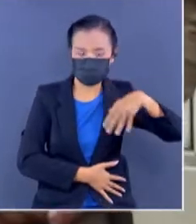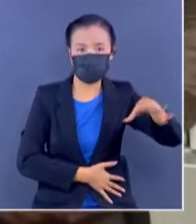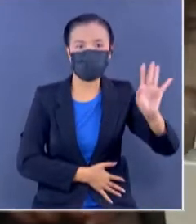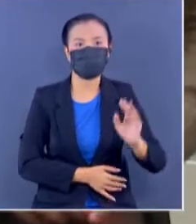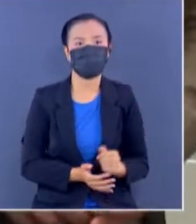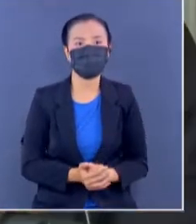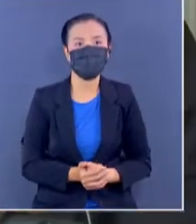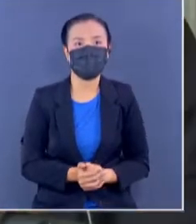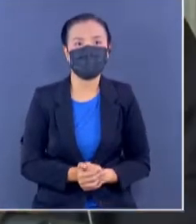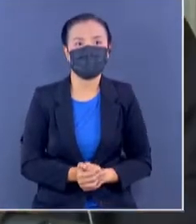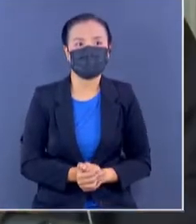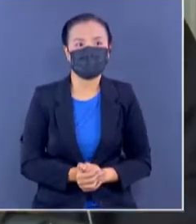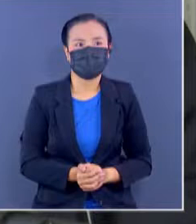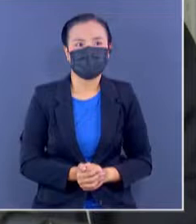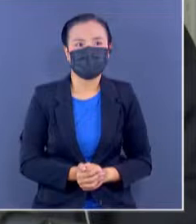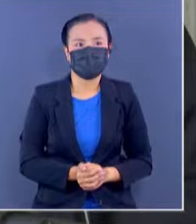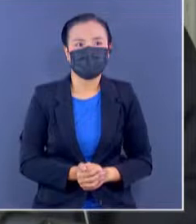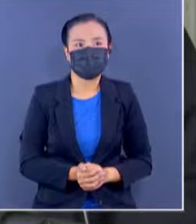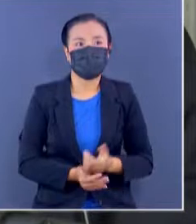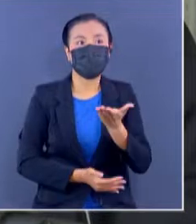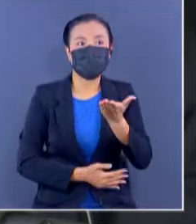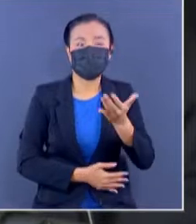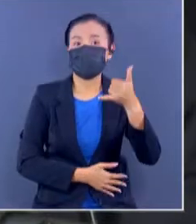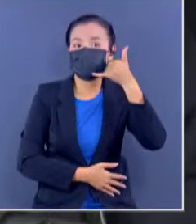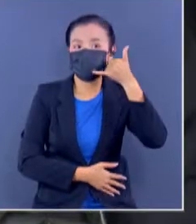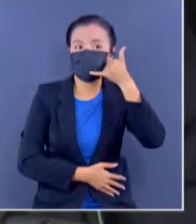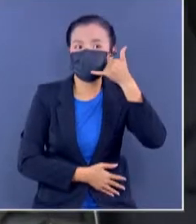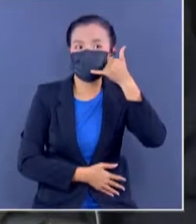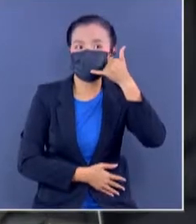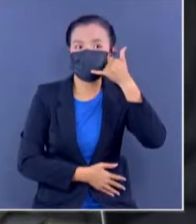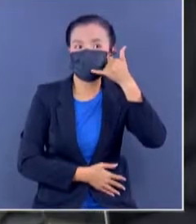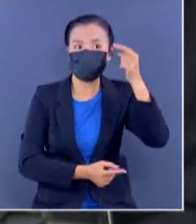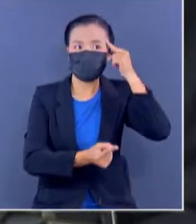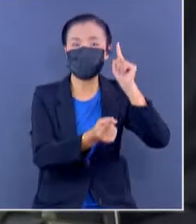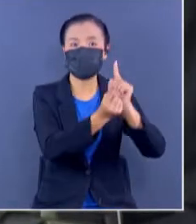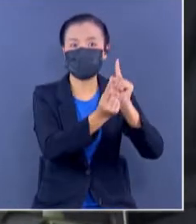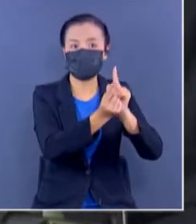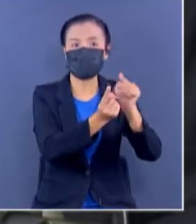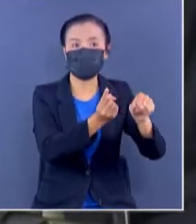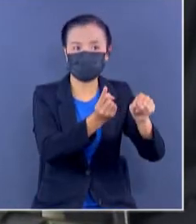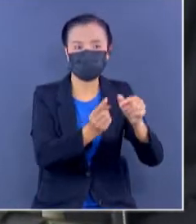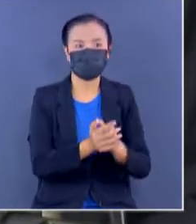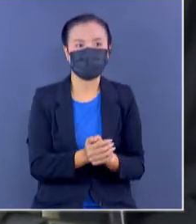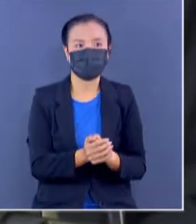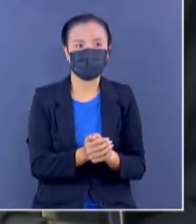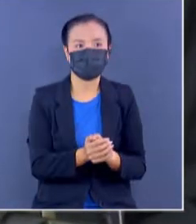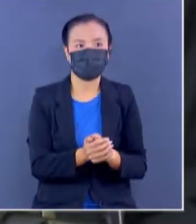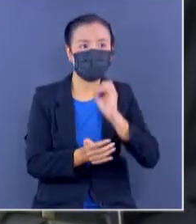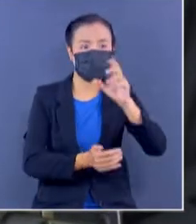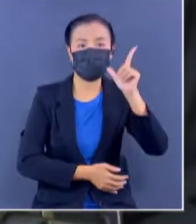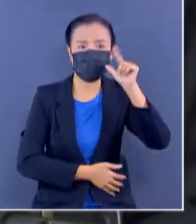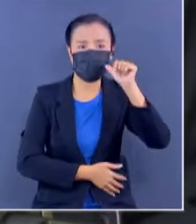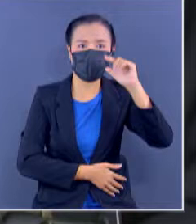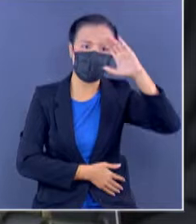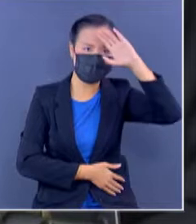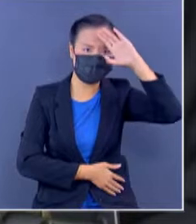ค่ะ เขาขอยืมโทรศัพท์จากคนที่รู้จักอยู่ที่นั่นเพราะว่าเขาให้เขาบอกว่าแม่